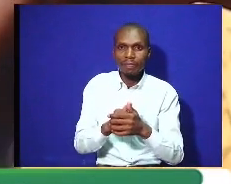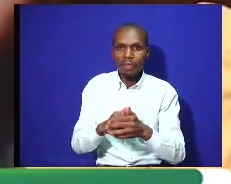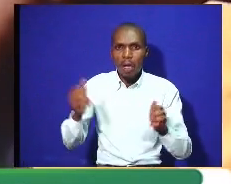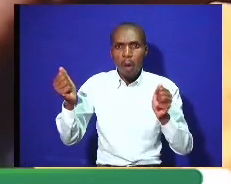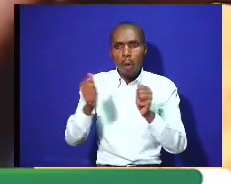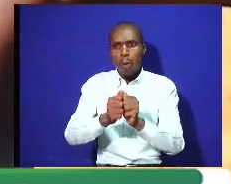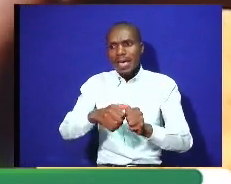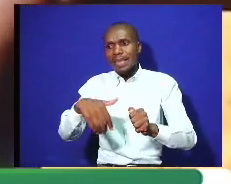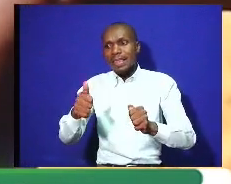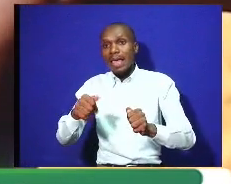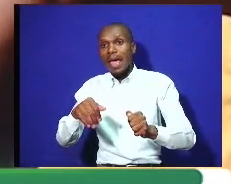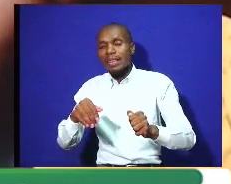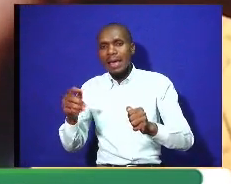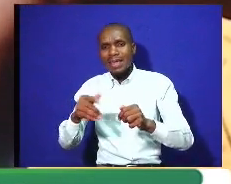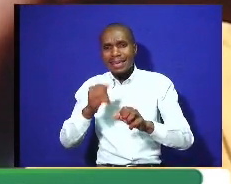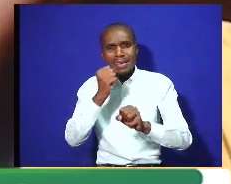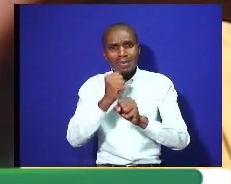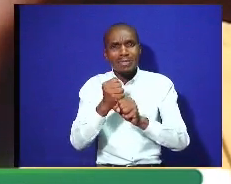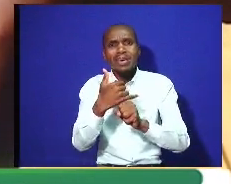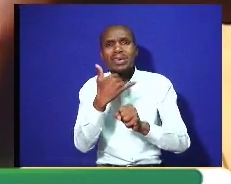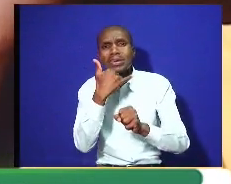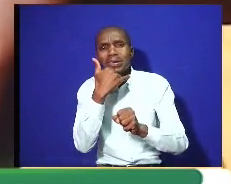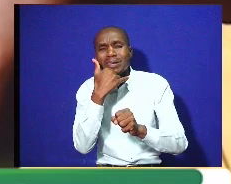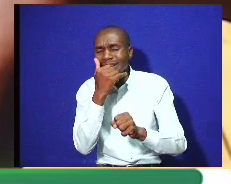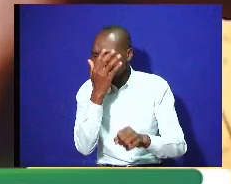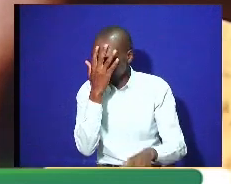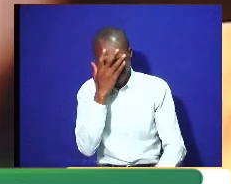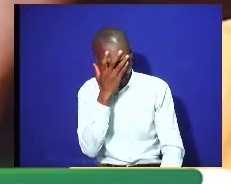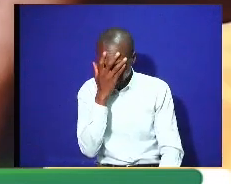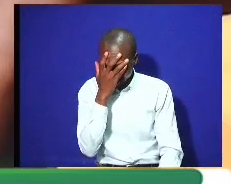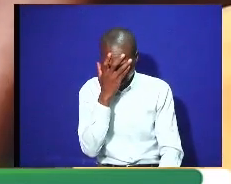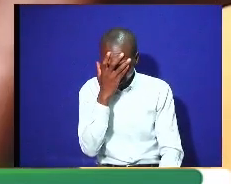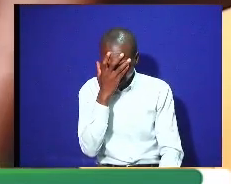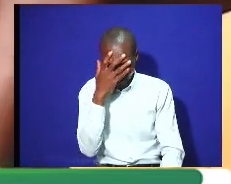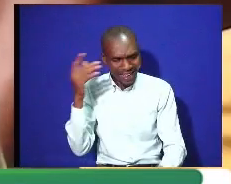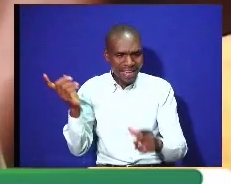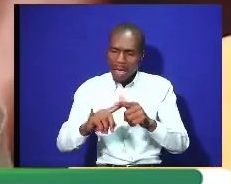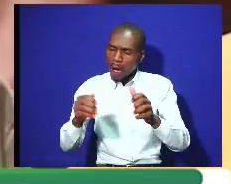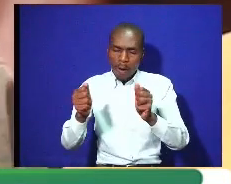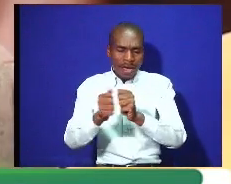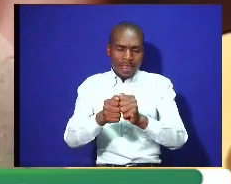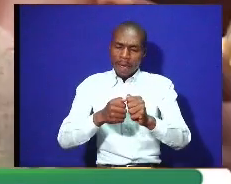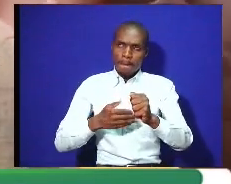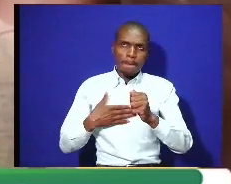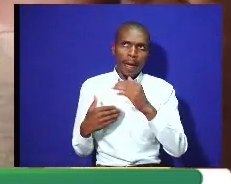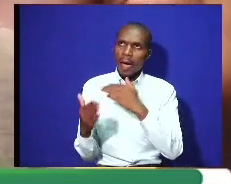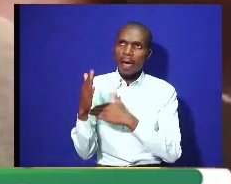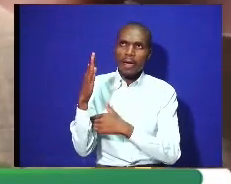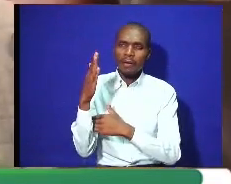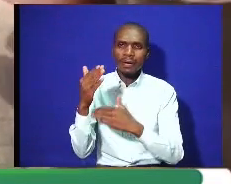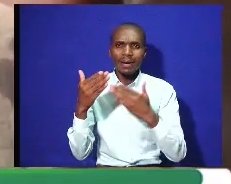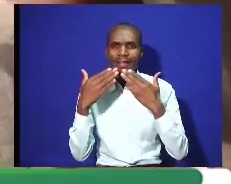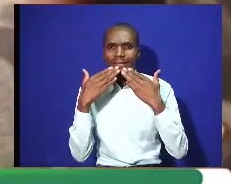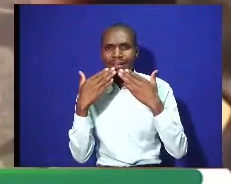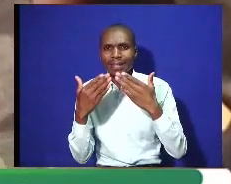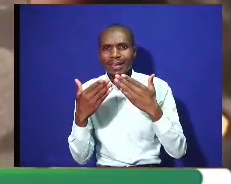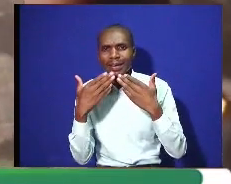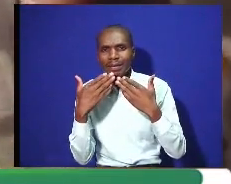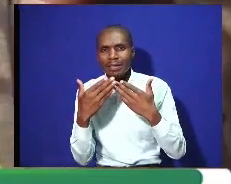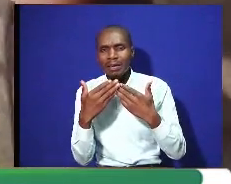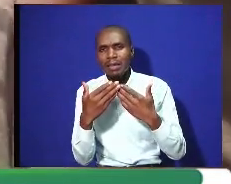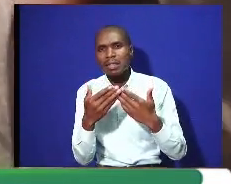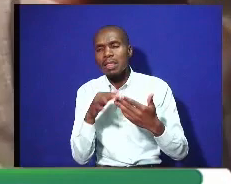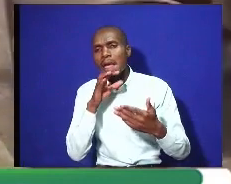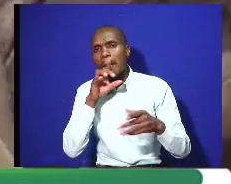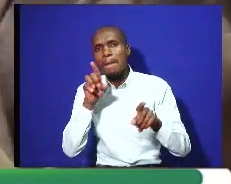hotel. Hevi ndo wako leta hivire hivi nte hivepi. Kakio maneno wane. Nande kaki mbiya mwana wale rume muru ndara hile